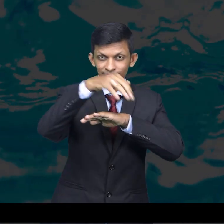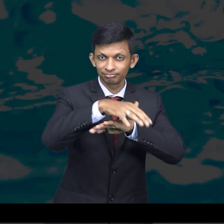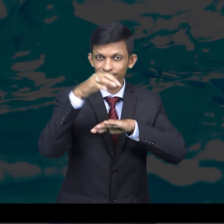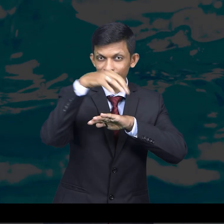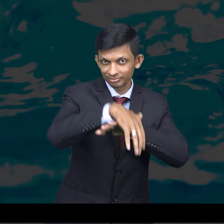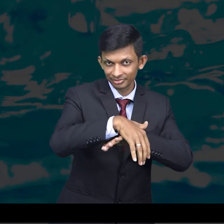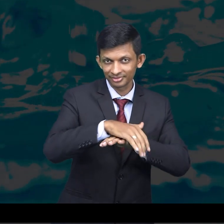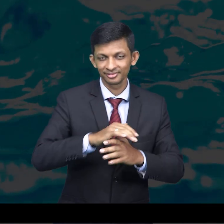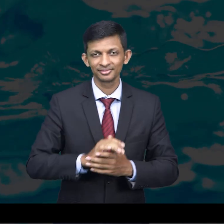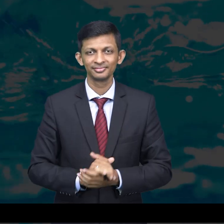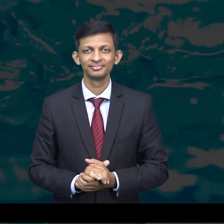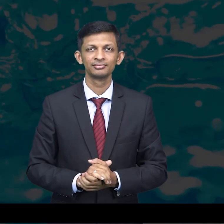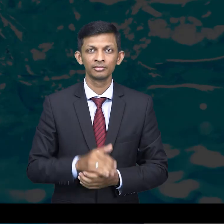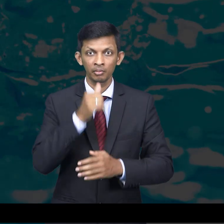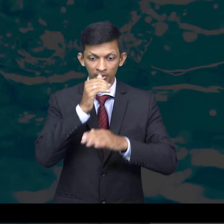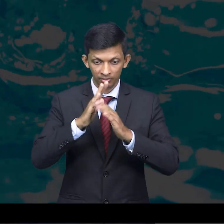बांध,